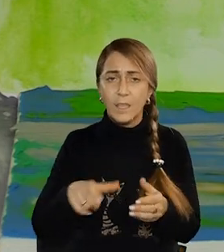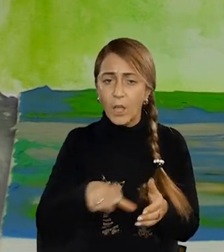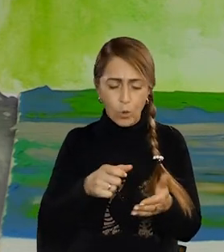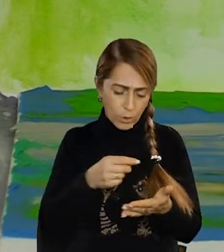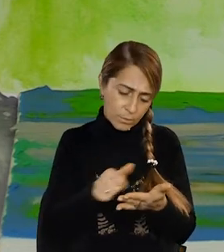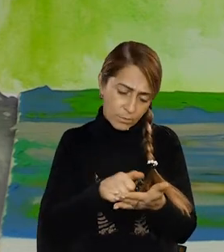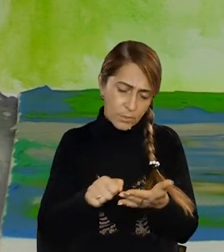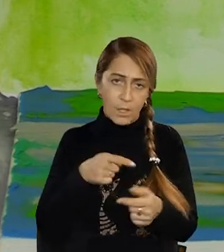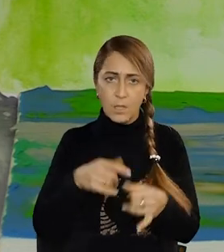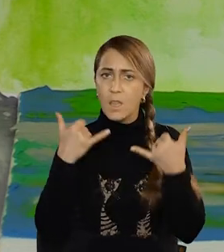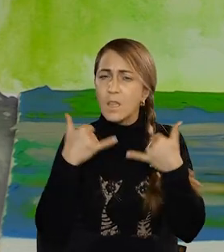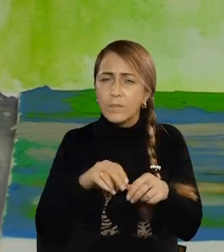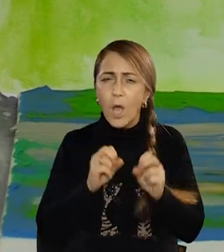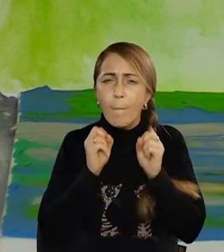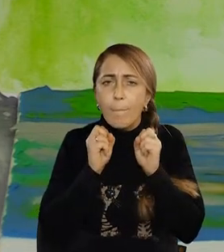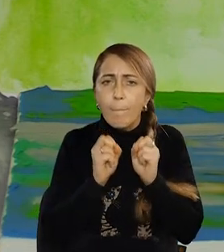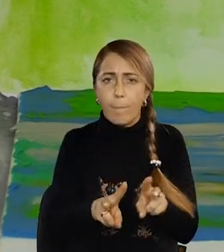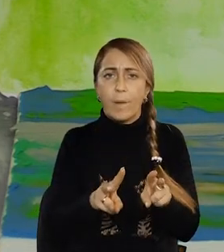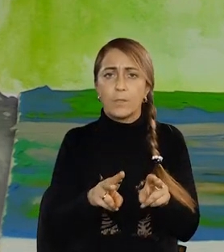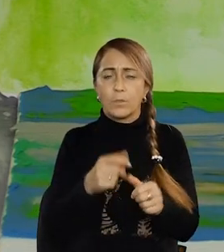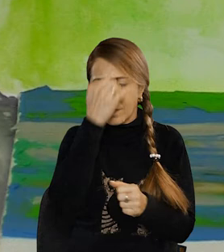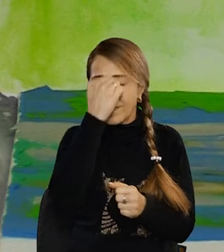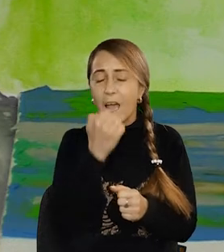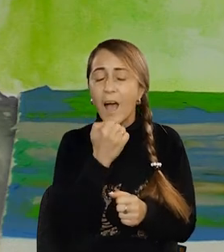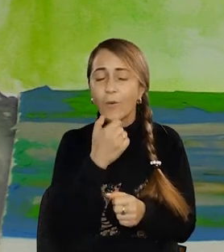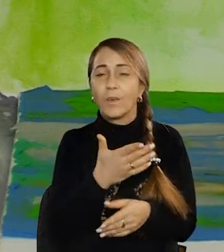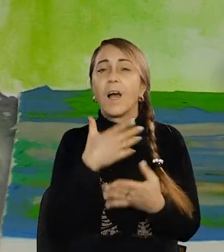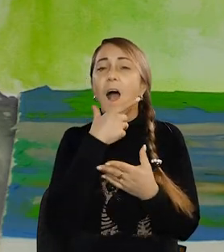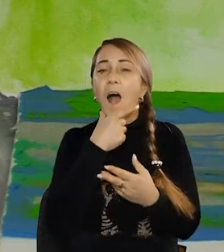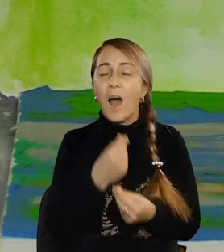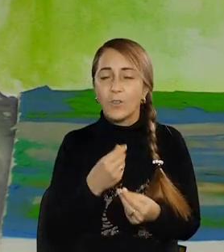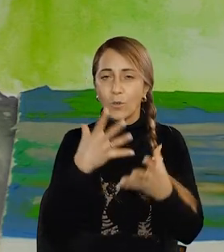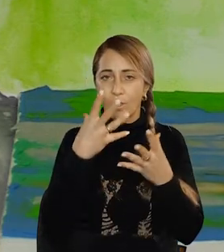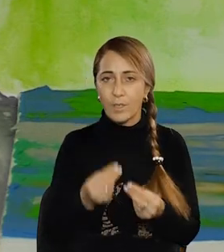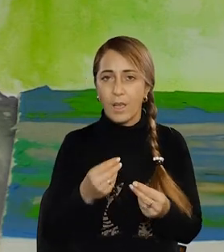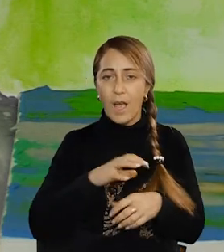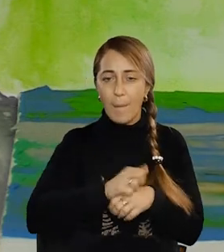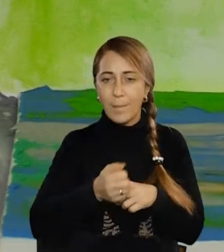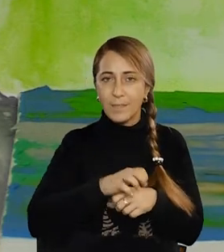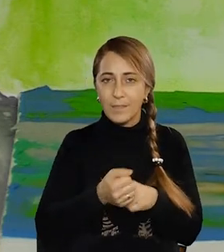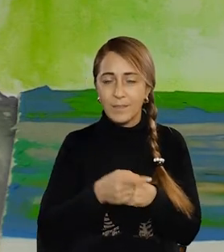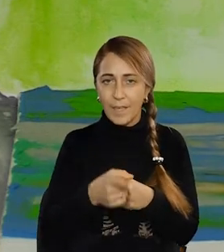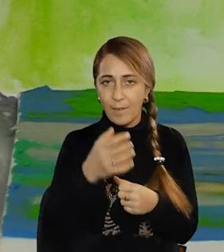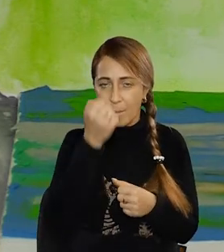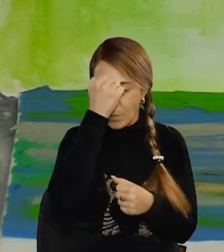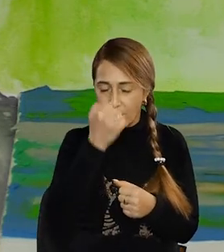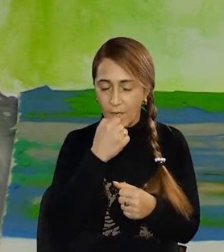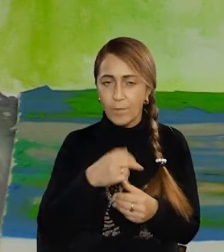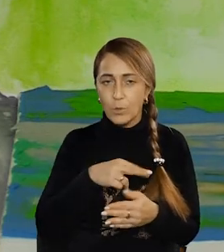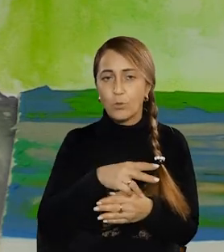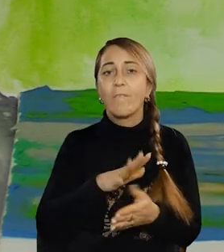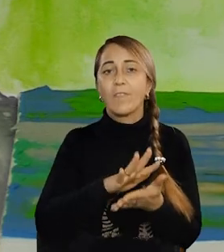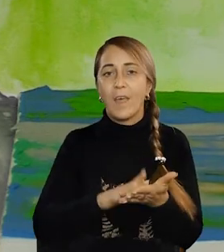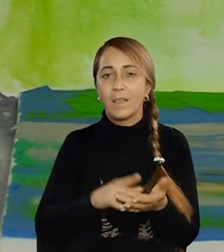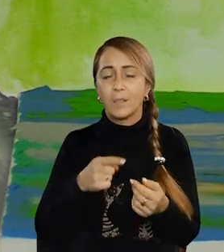це надзвичайно небезпечно. Дякую! Гарного дня вам, пані Апельсинко! Я подякував і пішов далі.